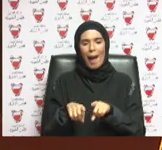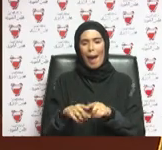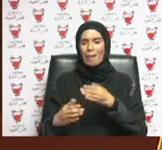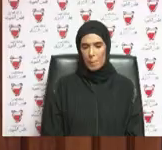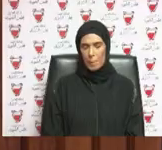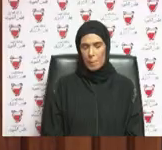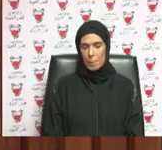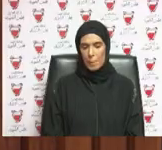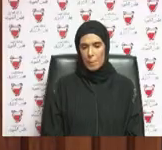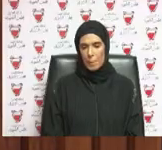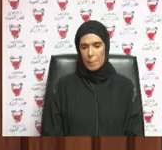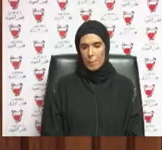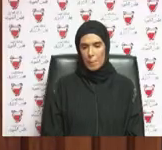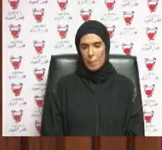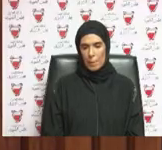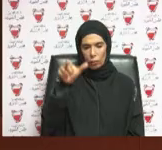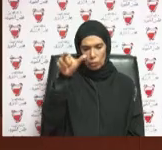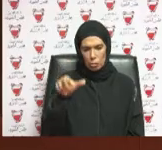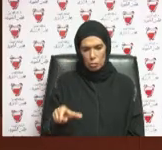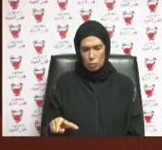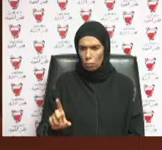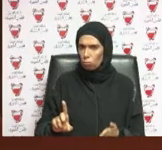من الجميع. شخصية نادرة